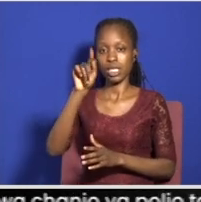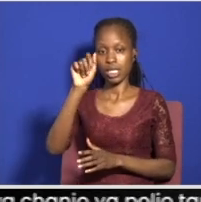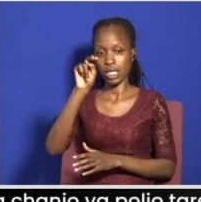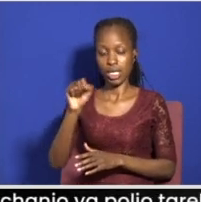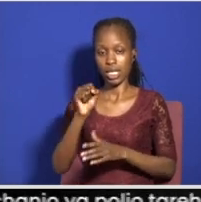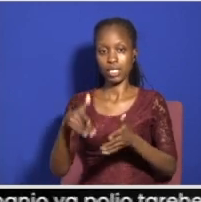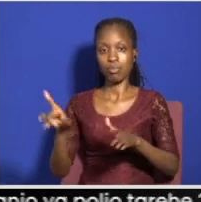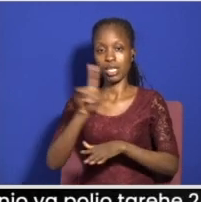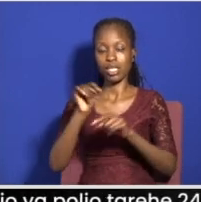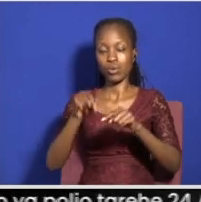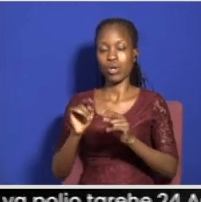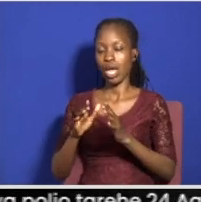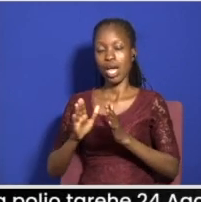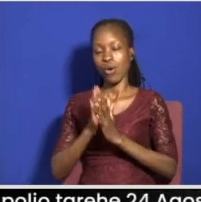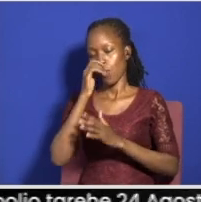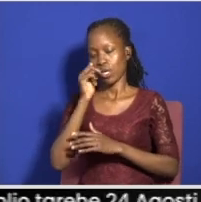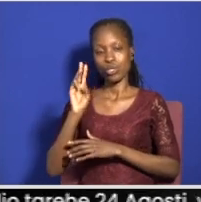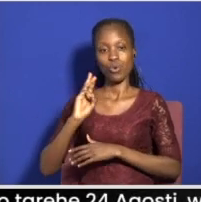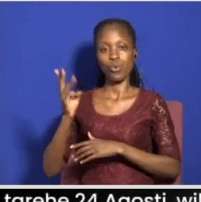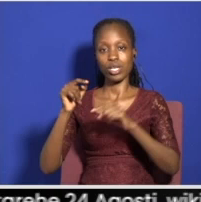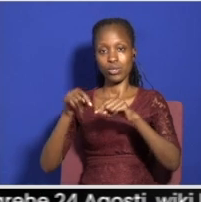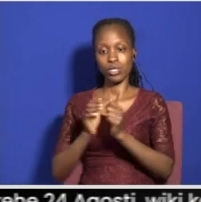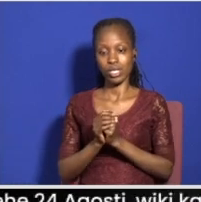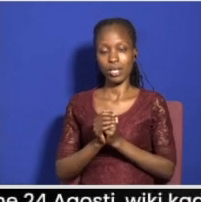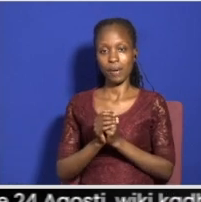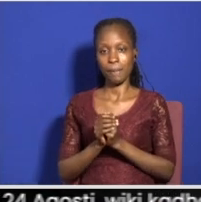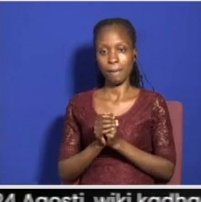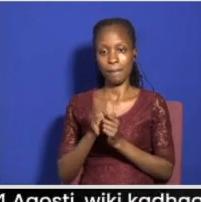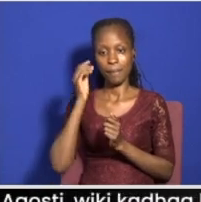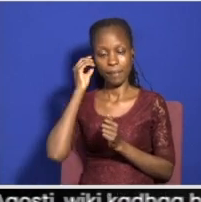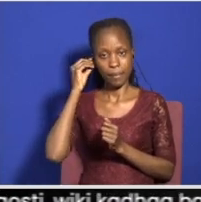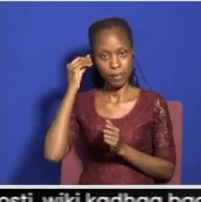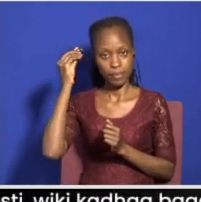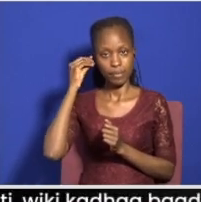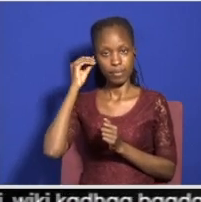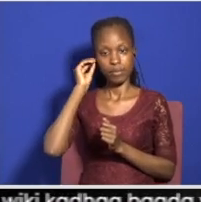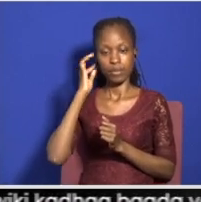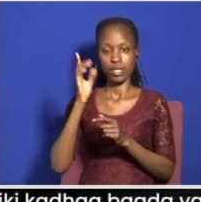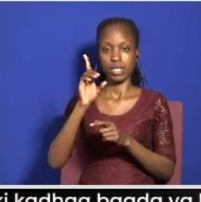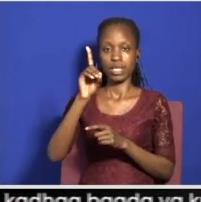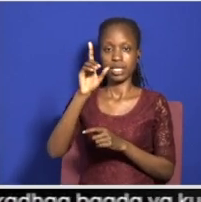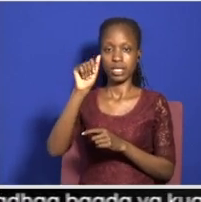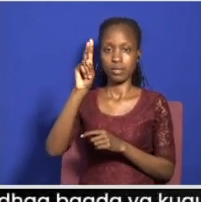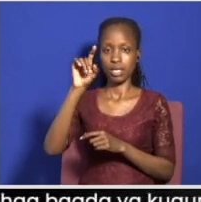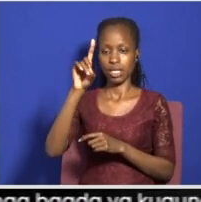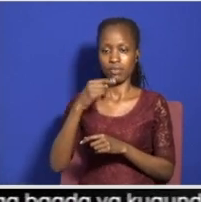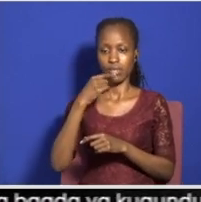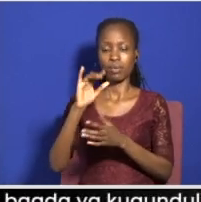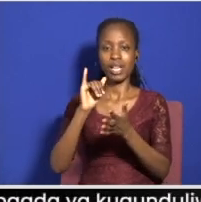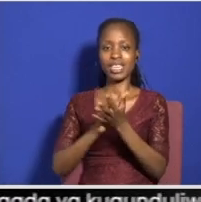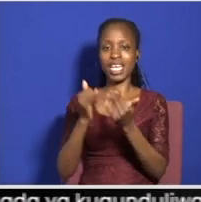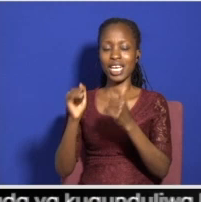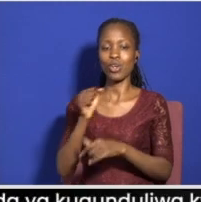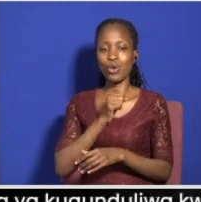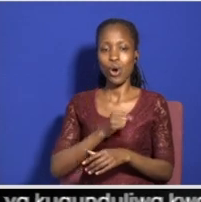Bila shaka tutakutakia heri njema siku kuzaliwa. Piga picha wangu huyu David Odamo anasema kuwa inaonekana umeingia umri ya wazee,